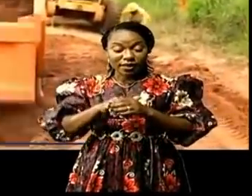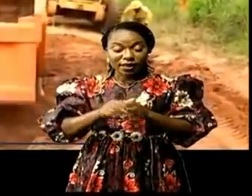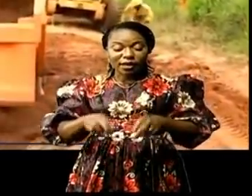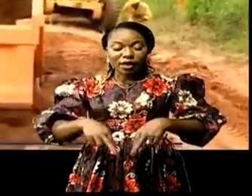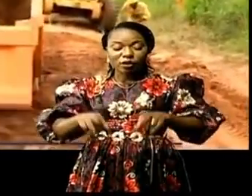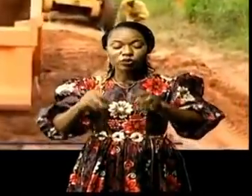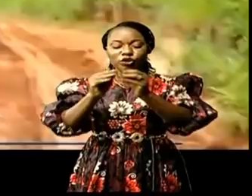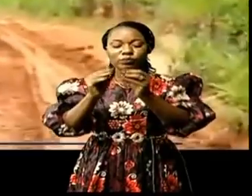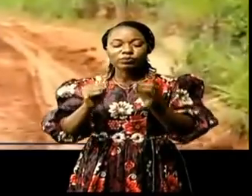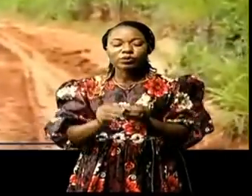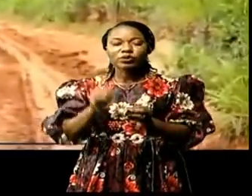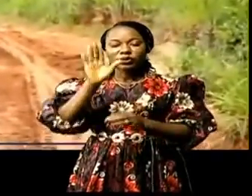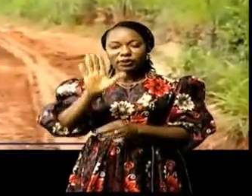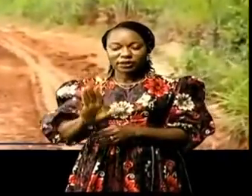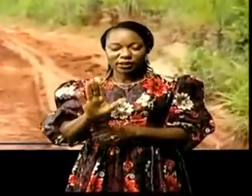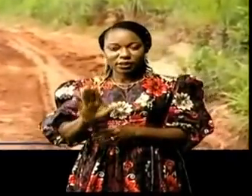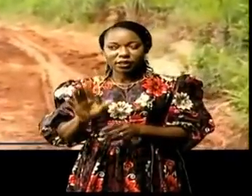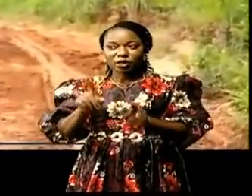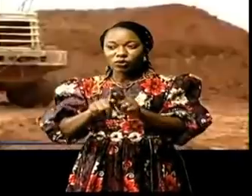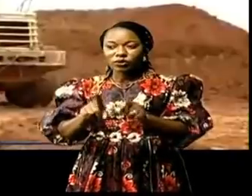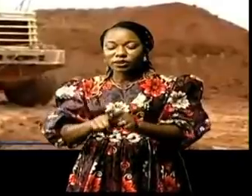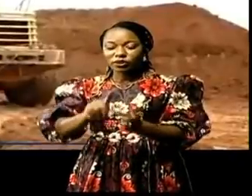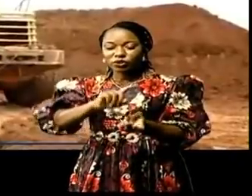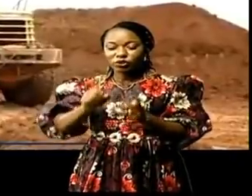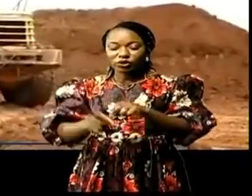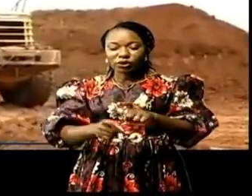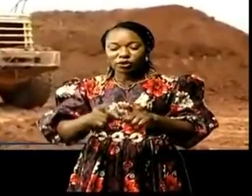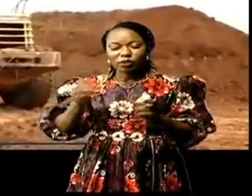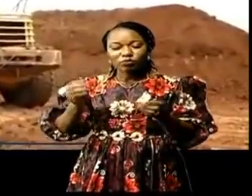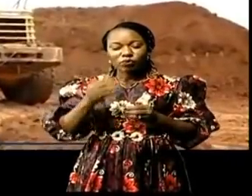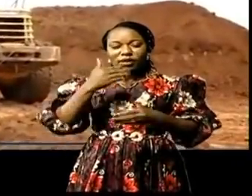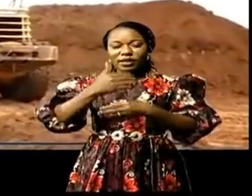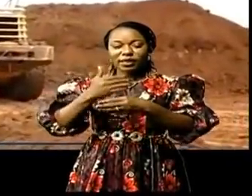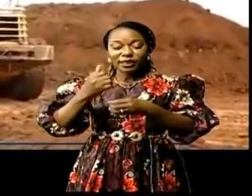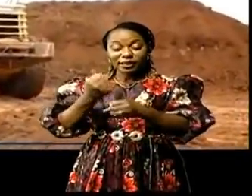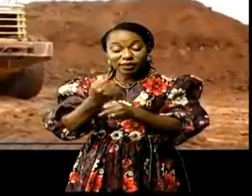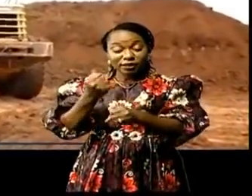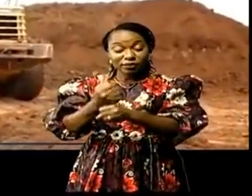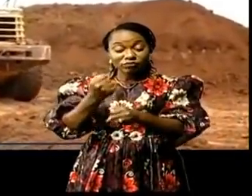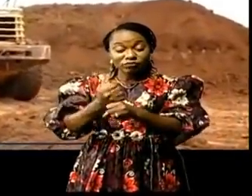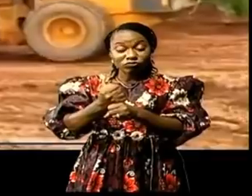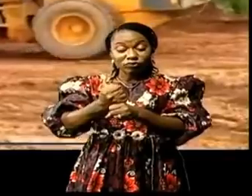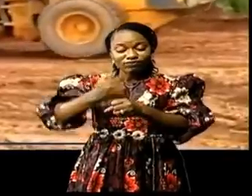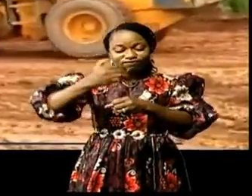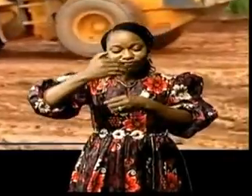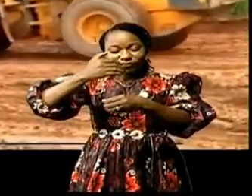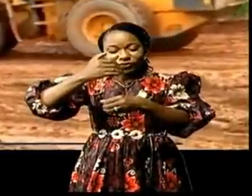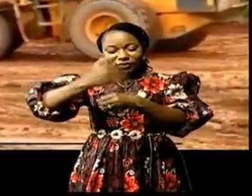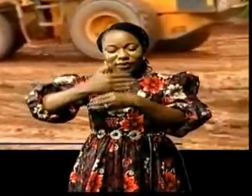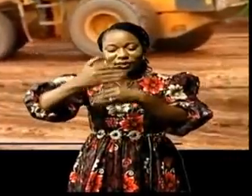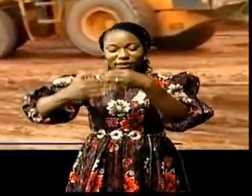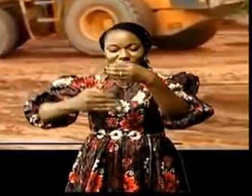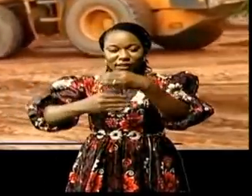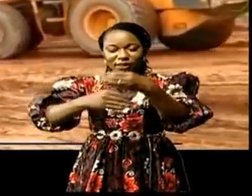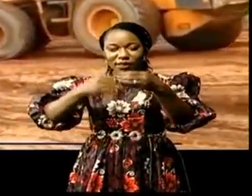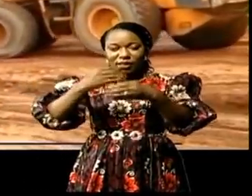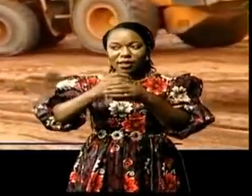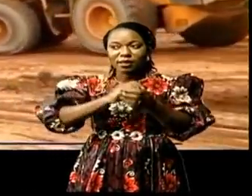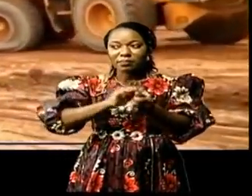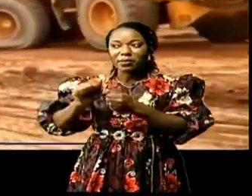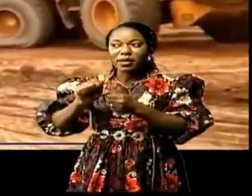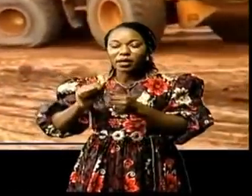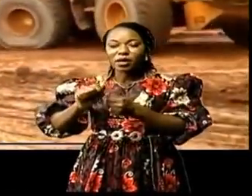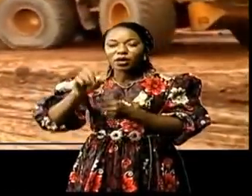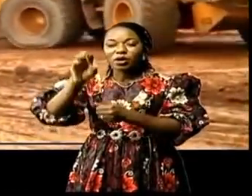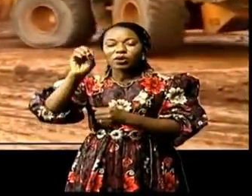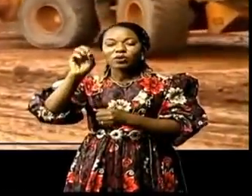routier Kalemie-Lubumbashi se transforme grâce aux travaux de réhabilitation exécutés par l'office de route. Le directeur